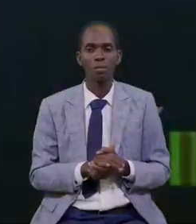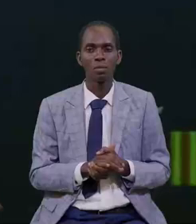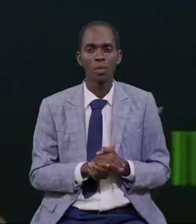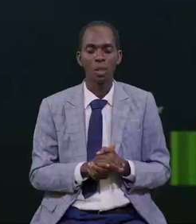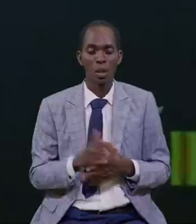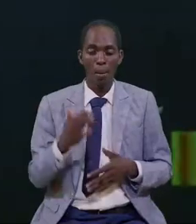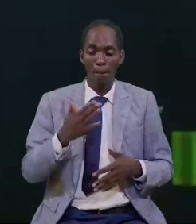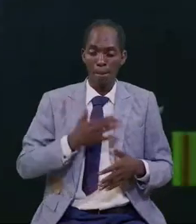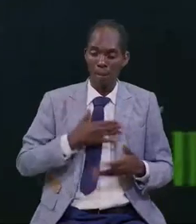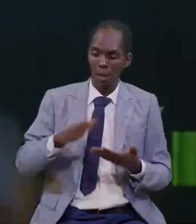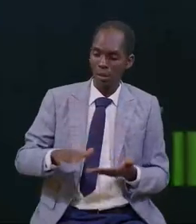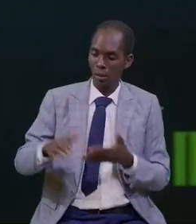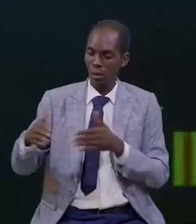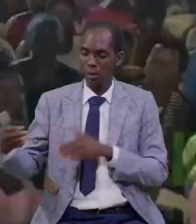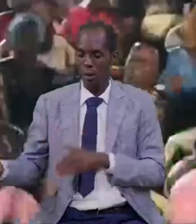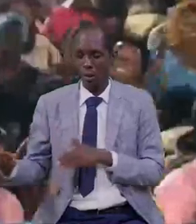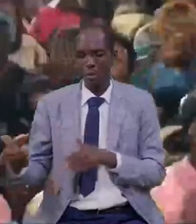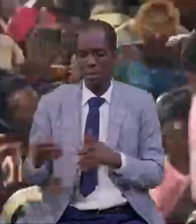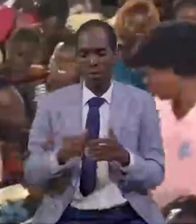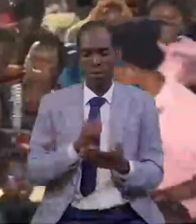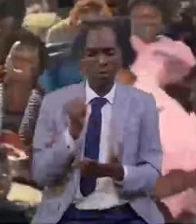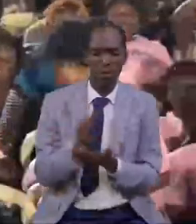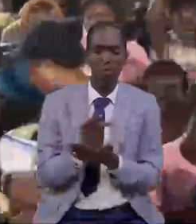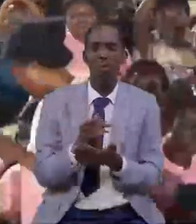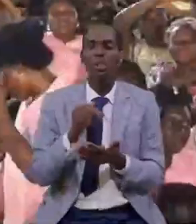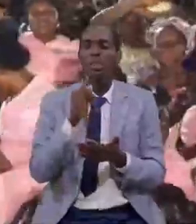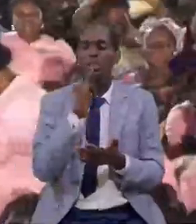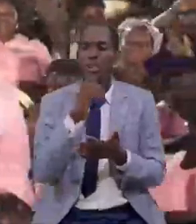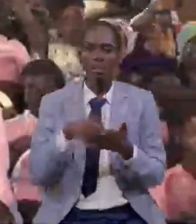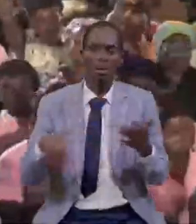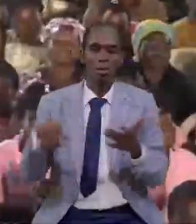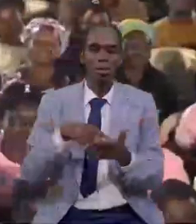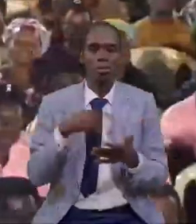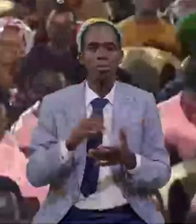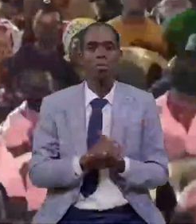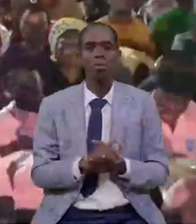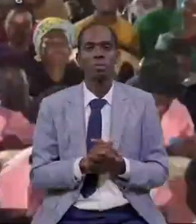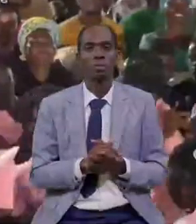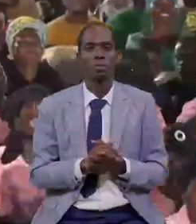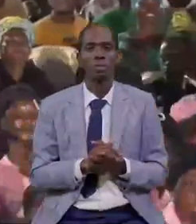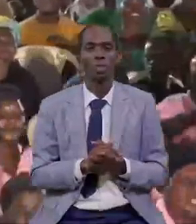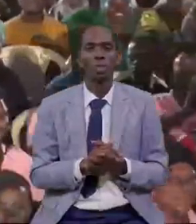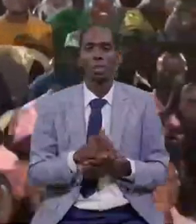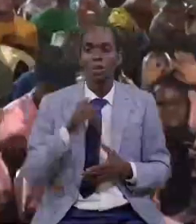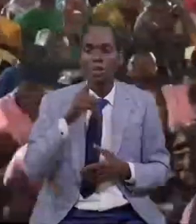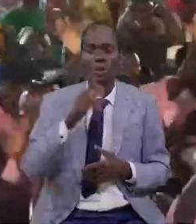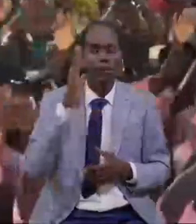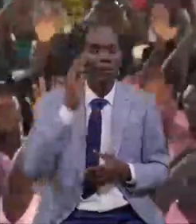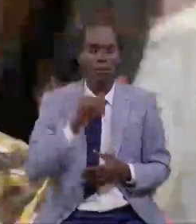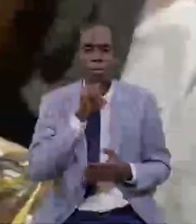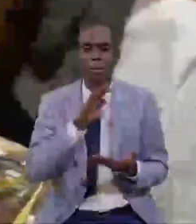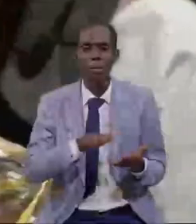annulée ma ma sentence de mort est annulée tu ne mourras pas dans